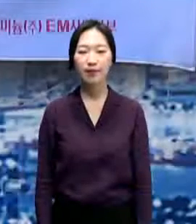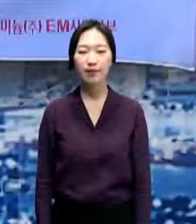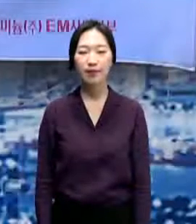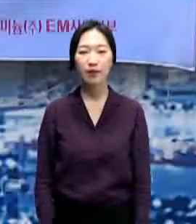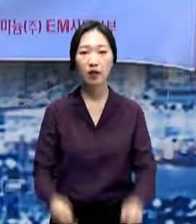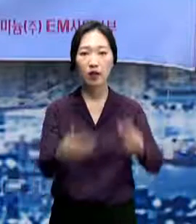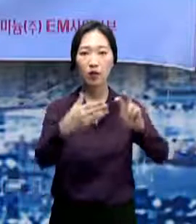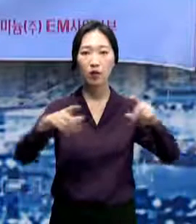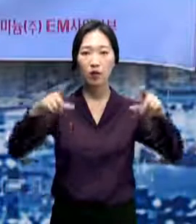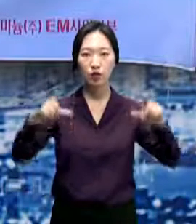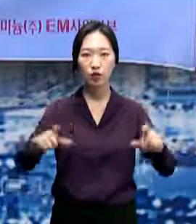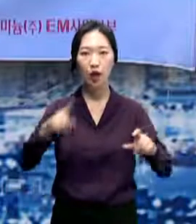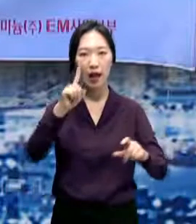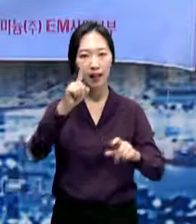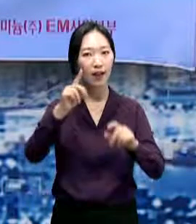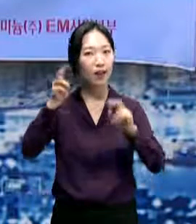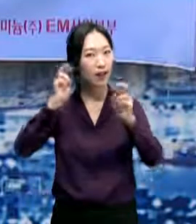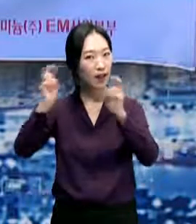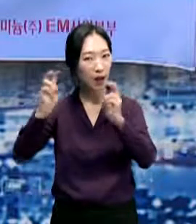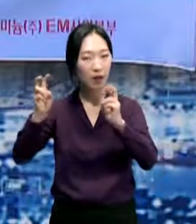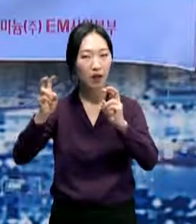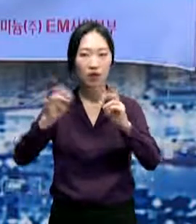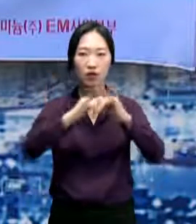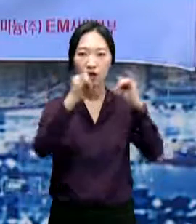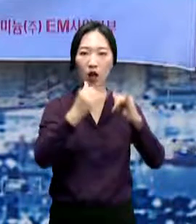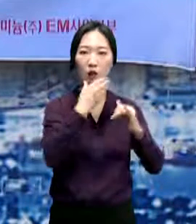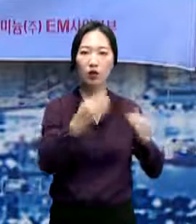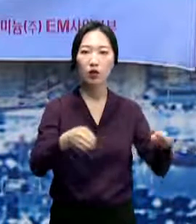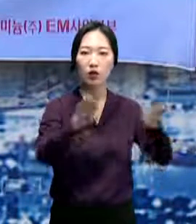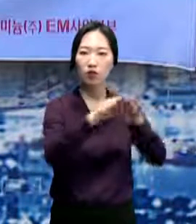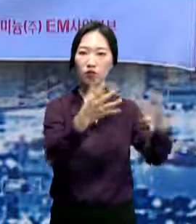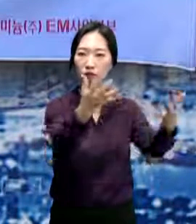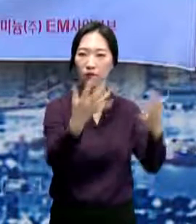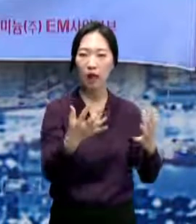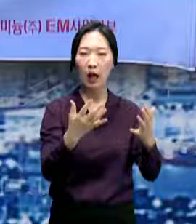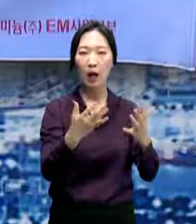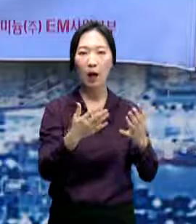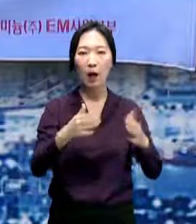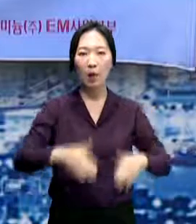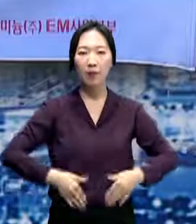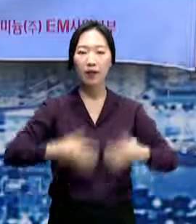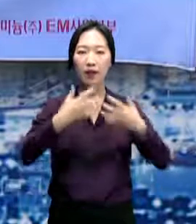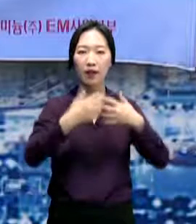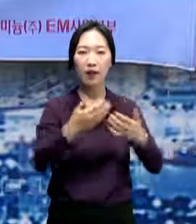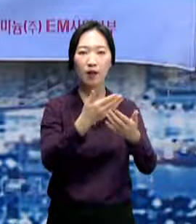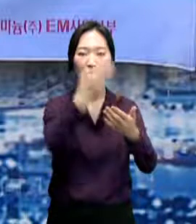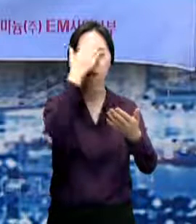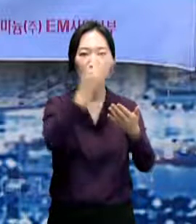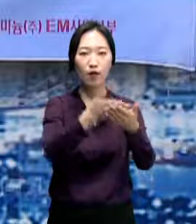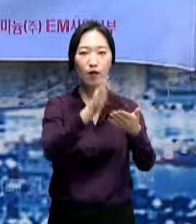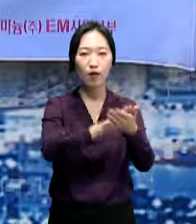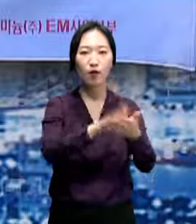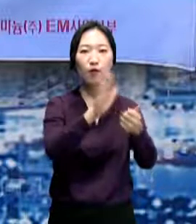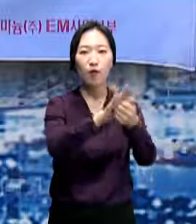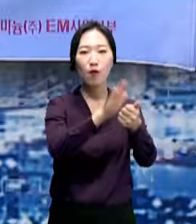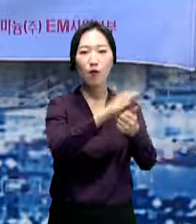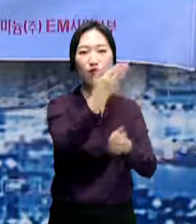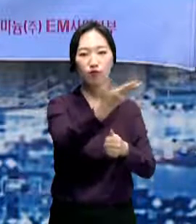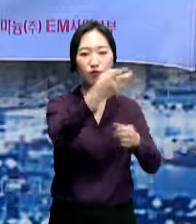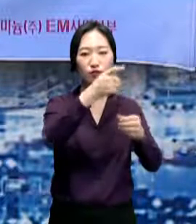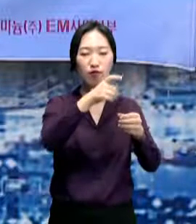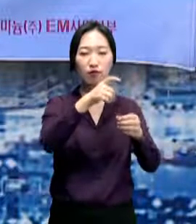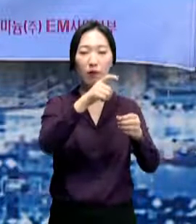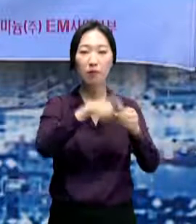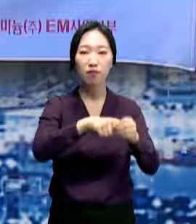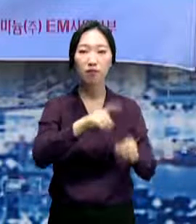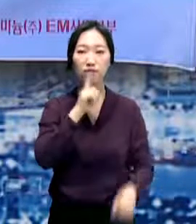미 출구에 있는 한 기업이 지역 사회복지시설을 대상으로 보일러 무상 점검에 나섰습니다 지역 주민들로부터 받은